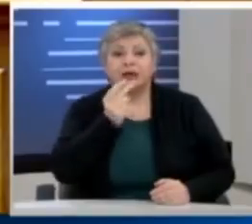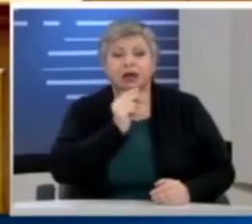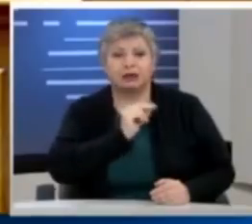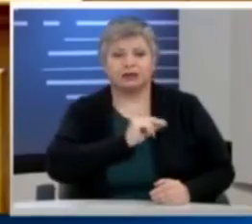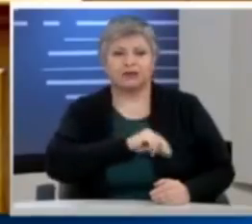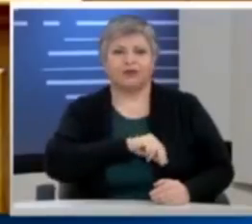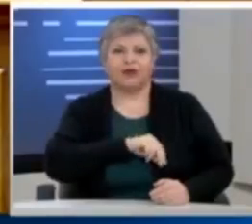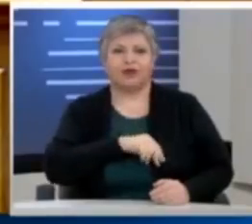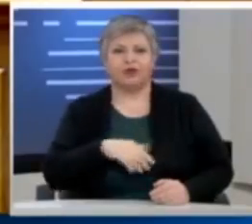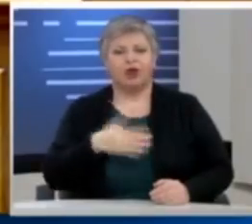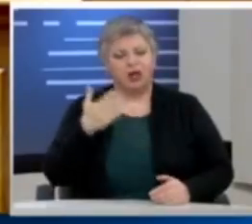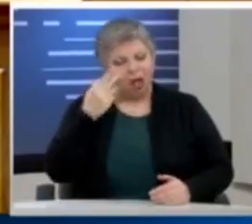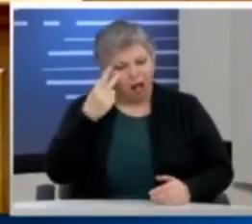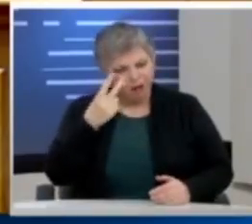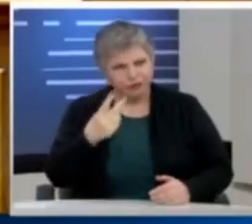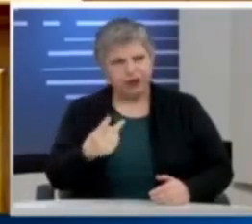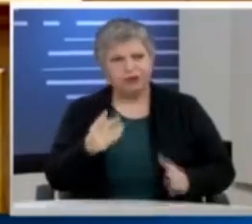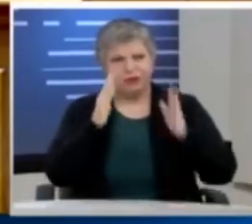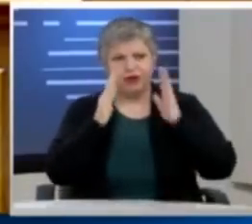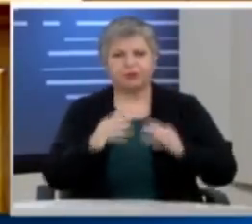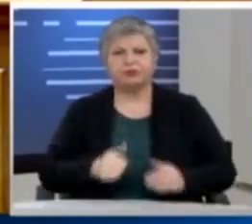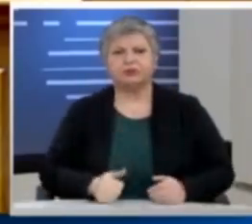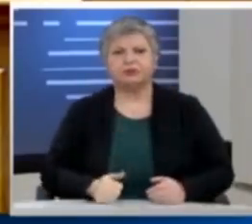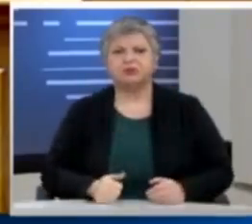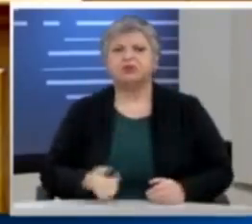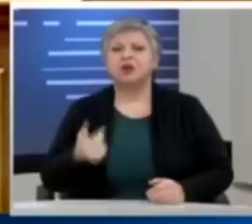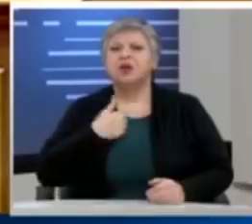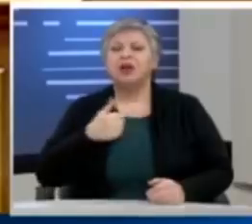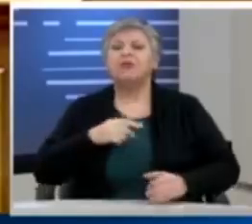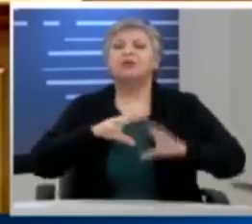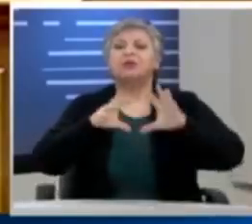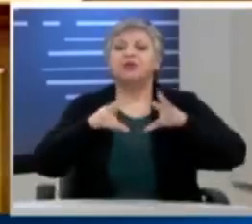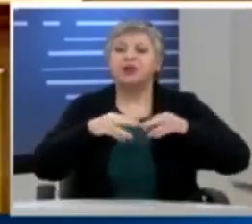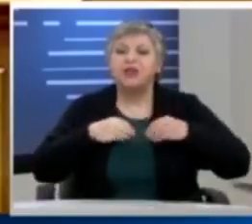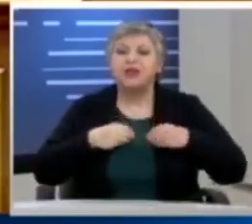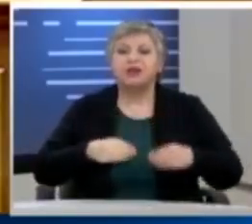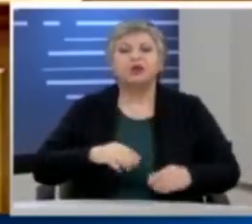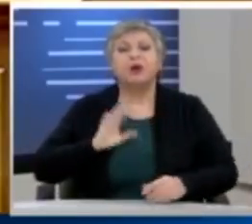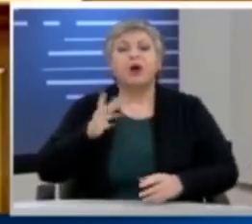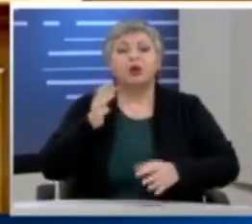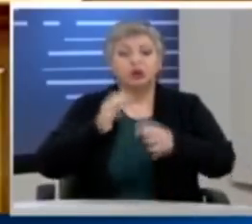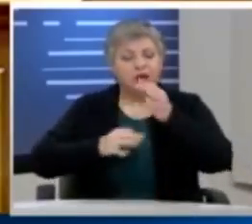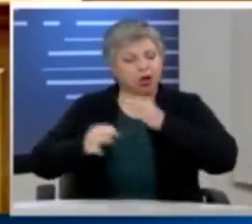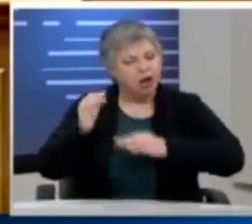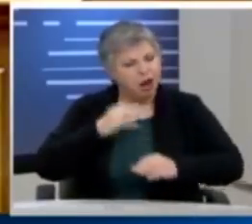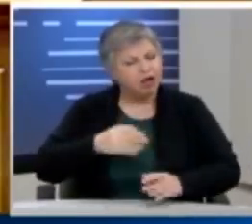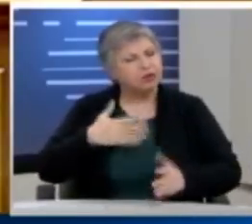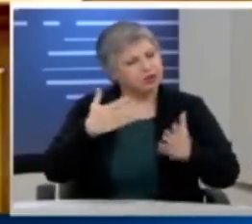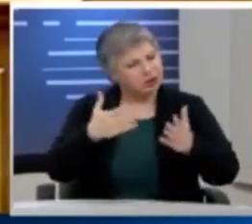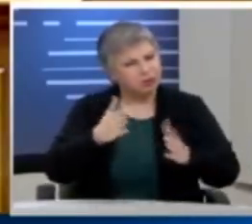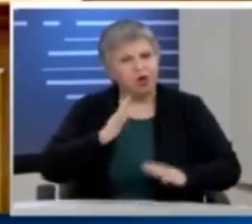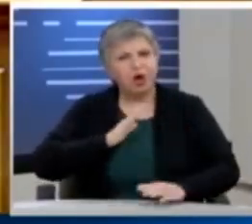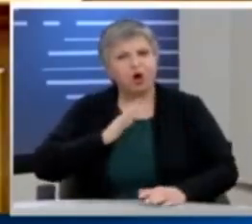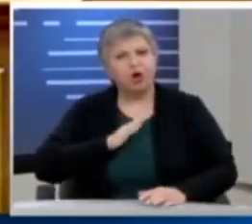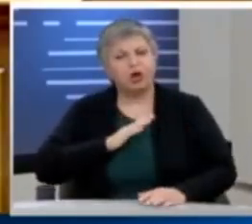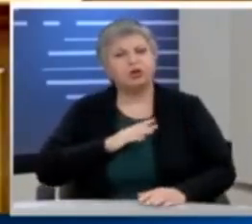Αλλά ακόμα και αν δεχτούμε αυτό που λέτε και ο γειτονικός λαός επιλέξει κάτω βέβαια από πιέσεις, εκβιασμούς, μια